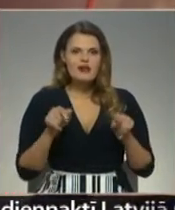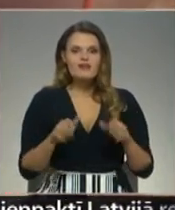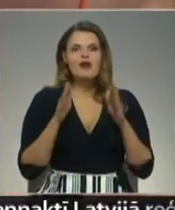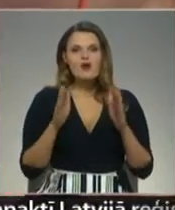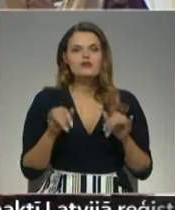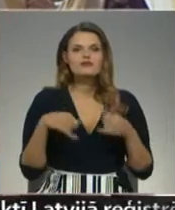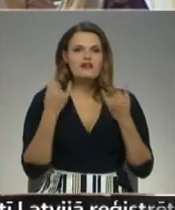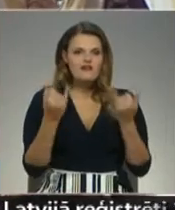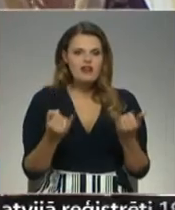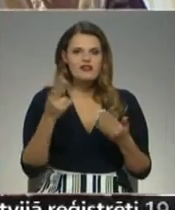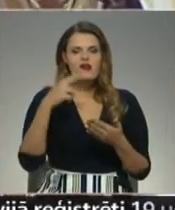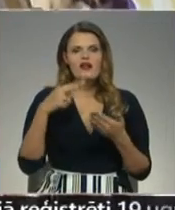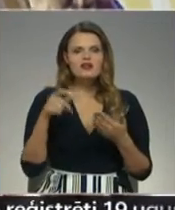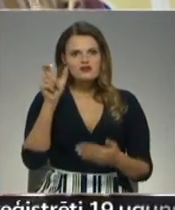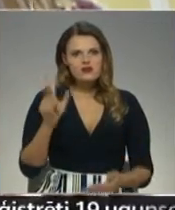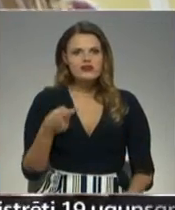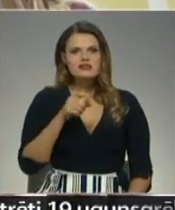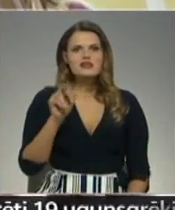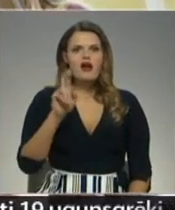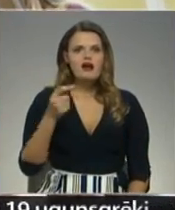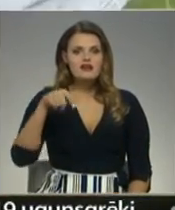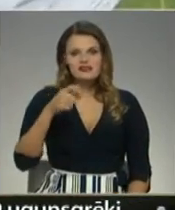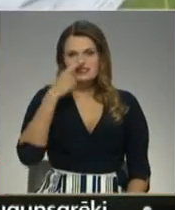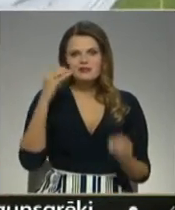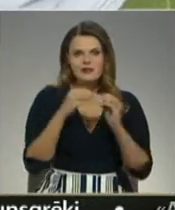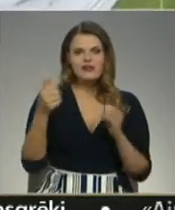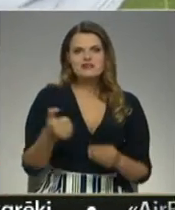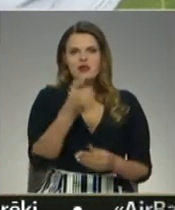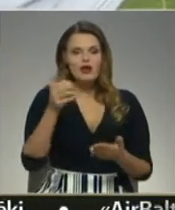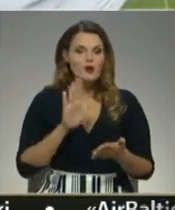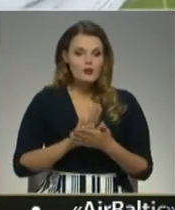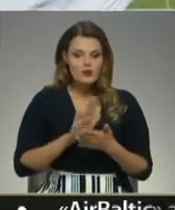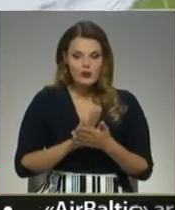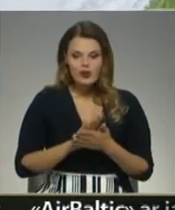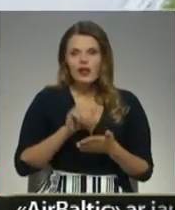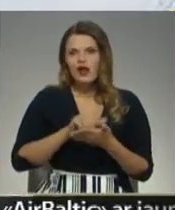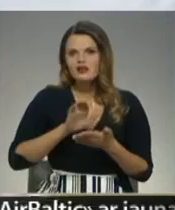būs veltījums gleznotāja Roberta Stārosta 110 gadu jubilejai, kas